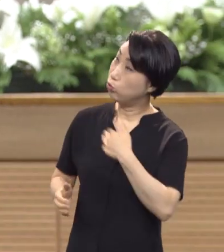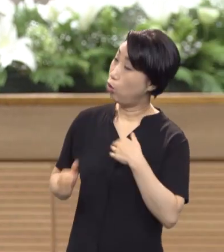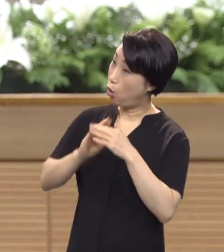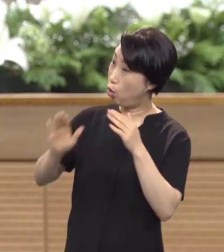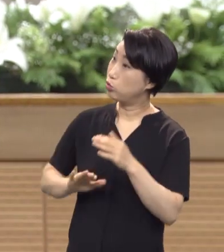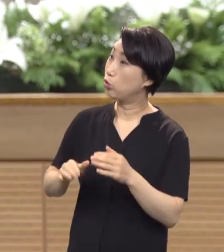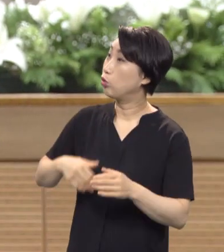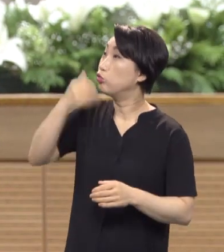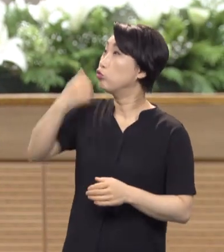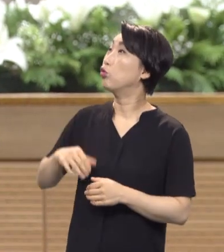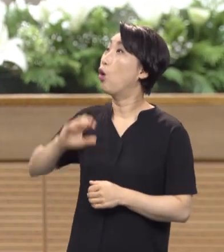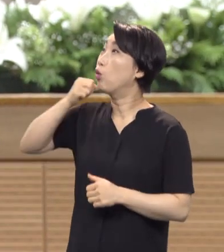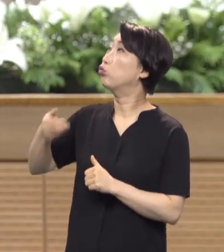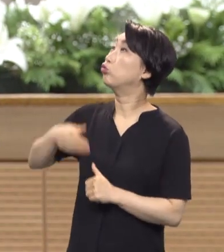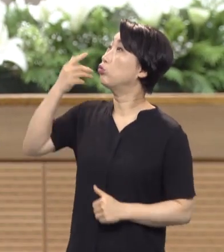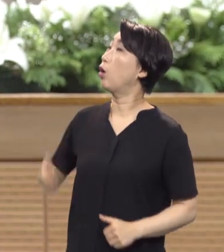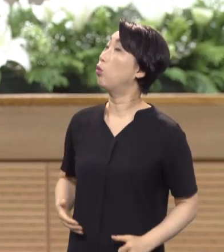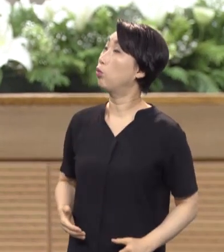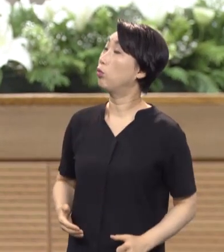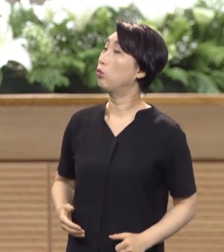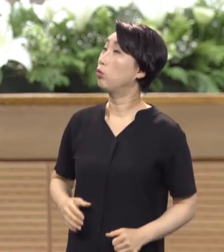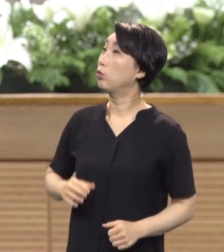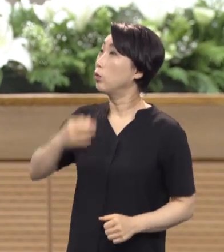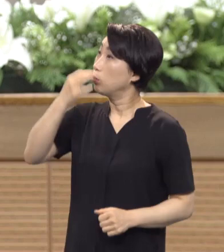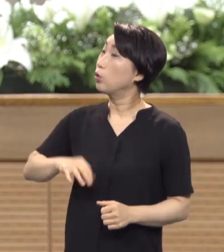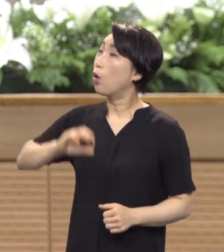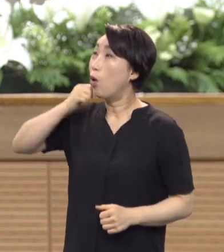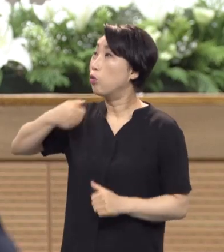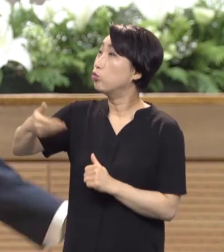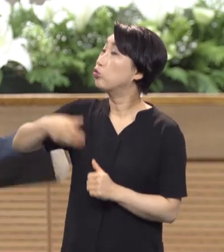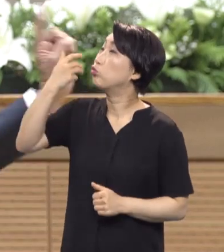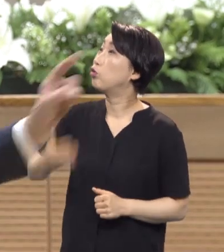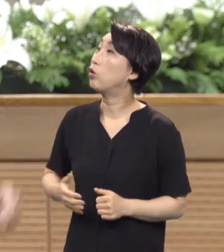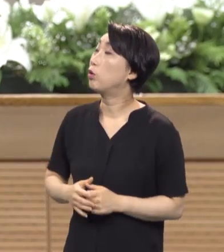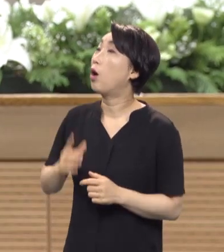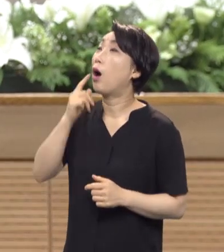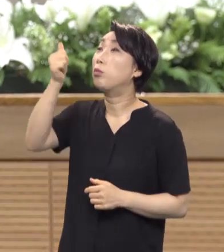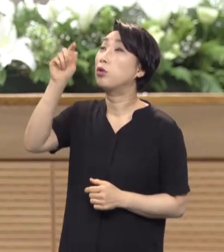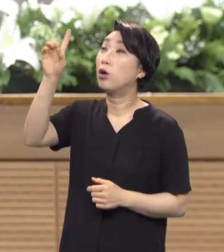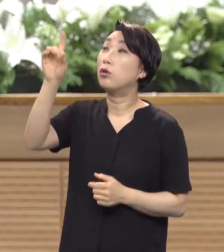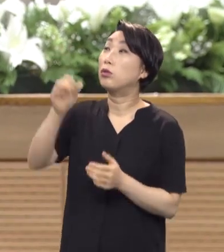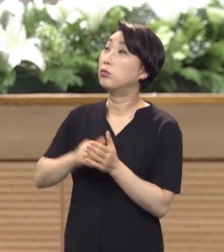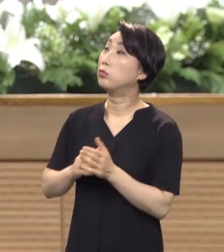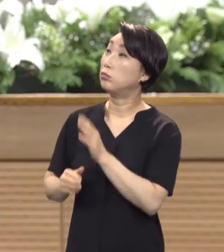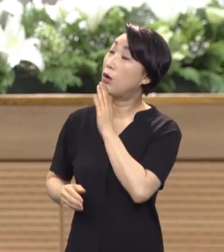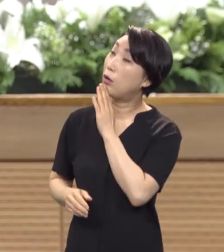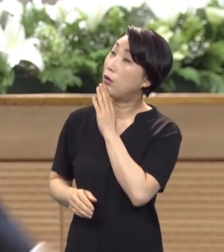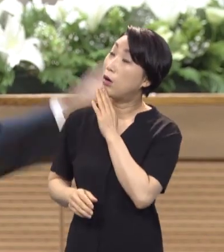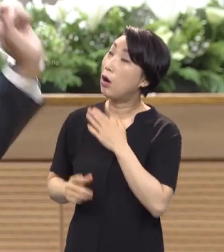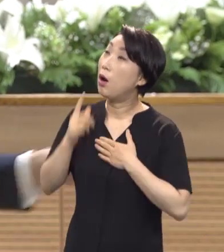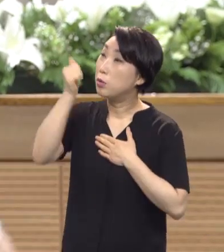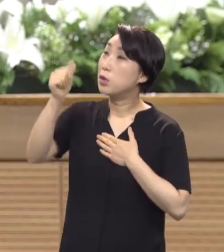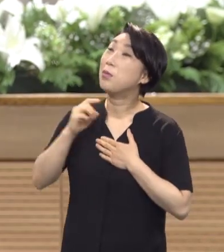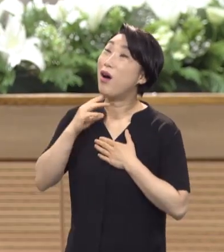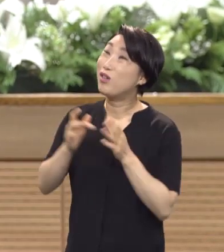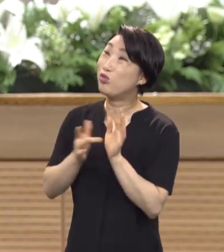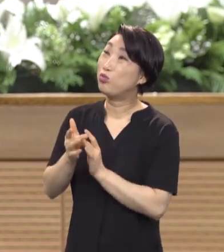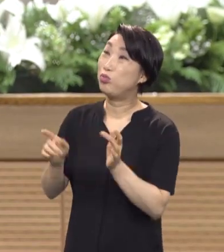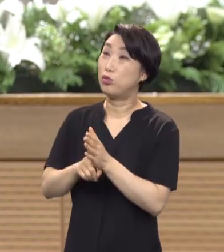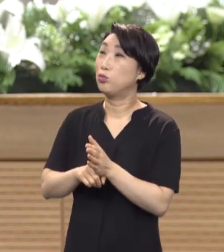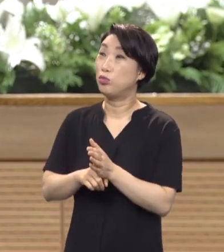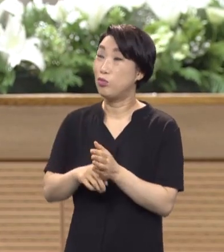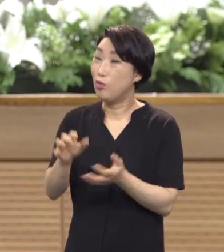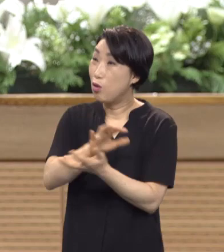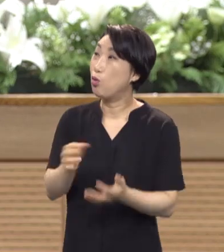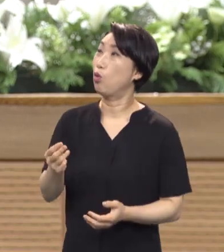집안에 누가 그러대? 누가 힘들게 하대? 우리 아버지 한 분이 그래. 우리 아버지만 예수 믿으면 그런 일이 안